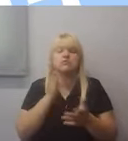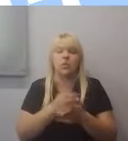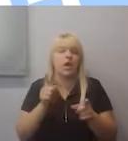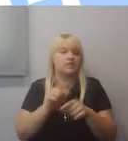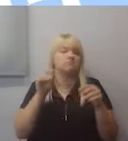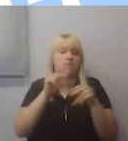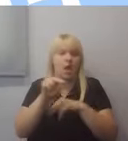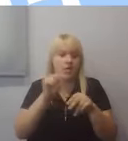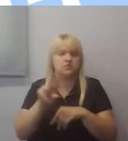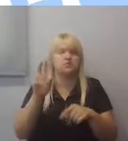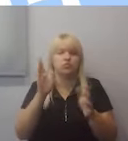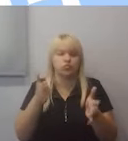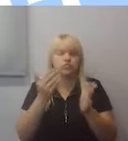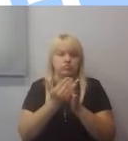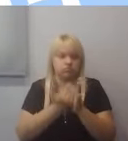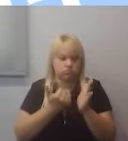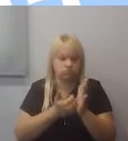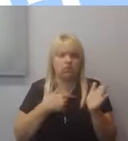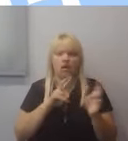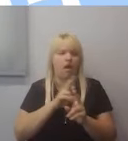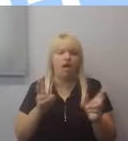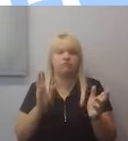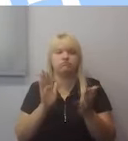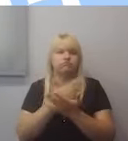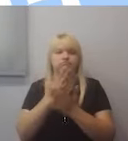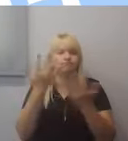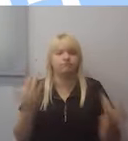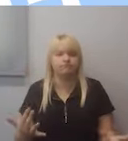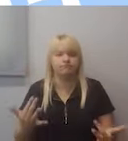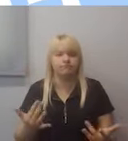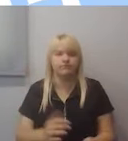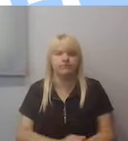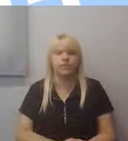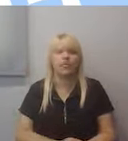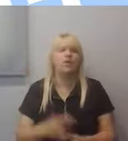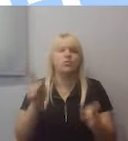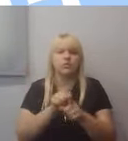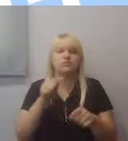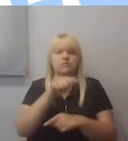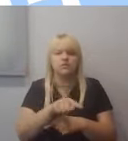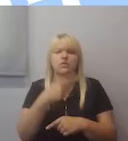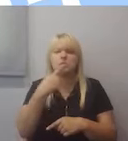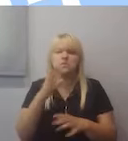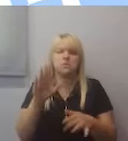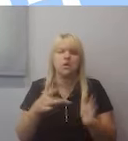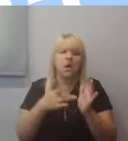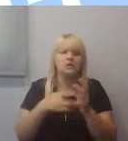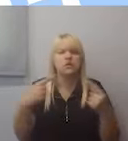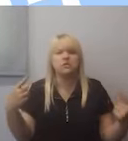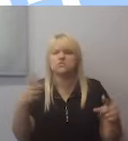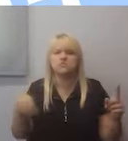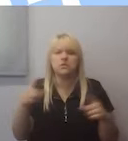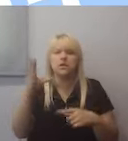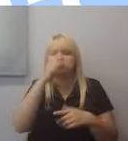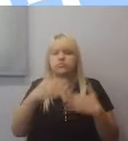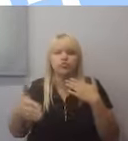scenārijiem tiekam galā ja un te ir tas stāsts kādi tev resursi šobrīd ir apkārt kur es var dabūt tuvāko ugunsdzēšumu aparātu